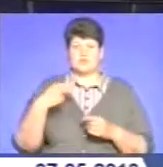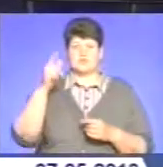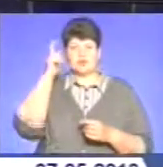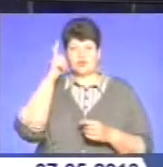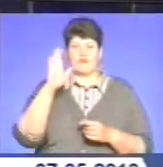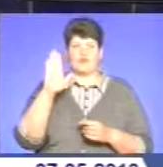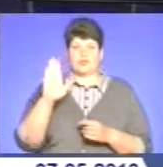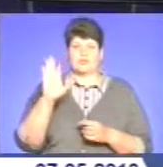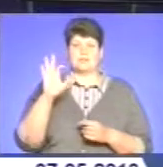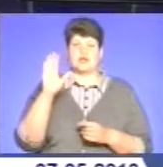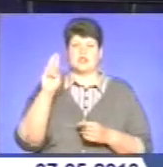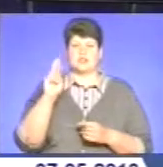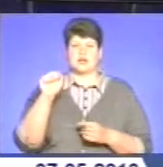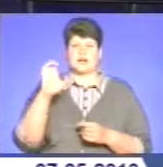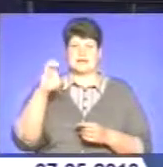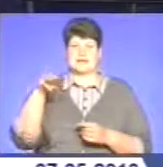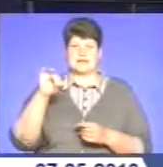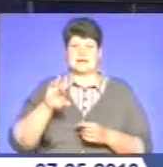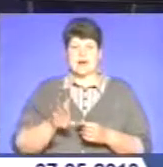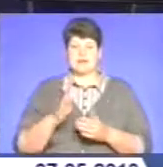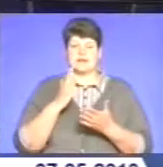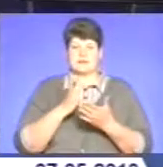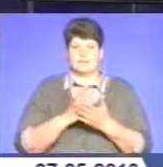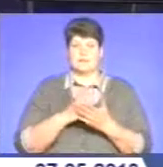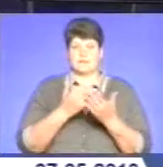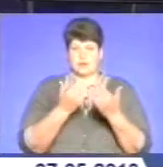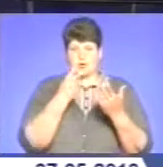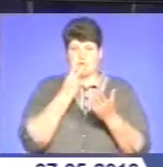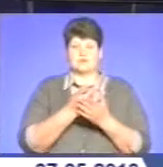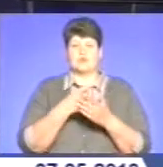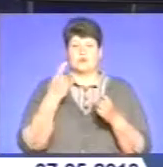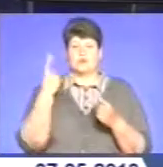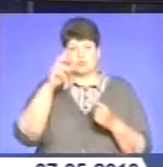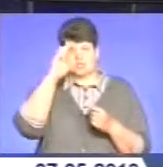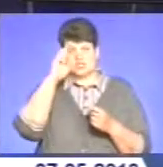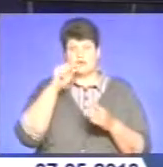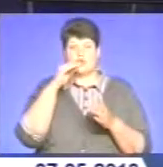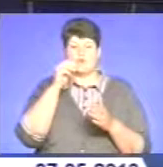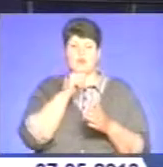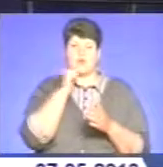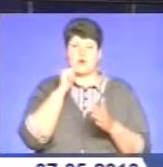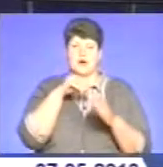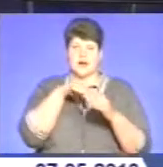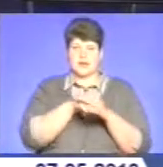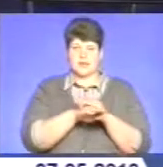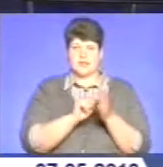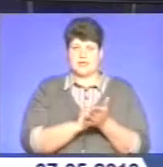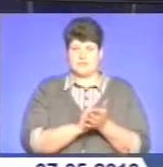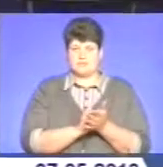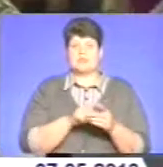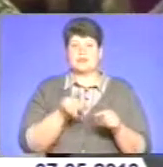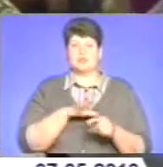Володимира Шарсія, яка експонується у Тернопільському обласному державному архіві. Там побувала наша знімальна група.